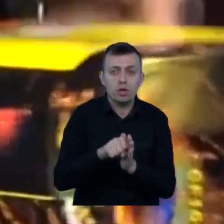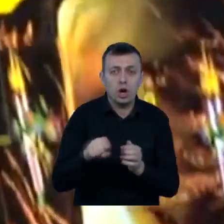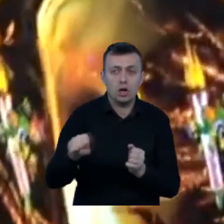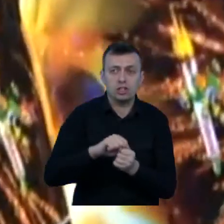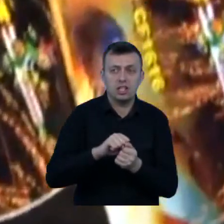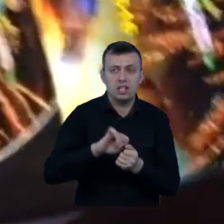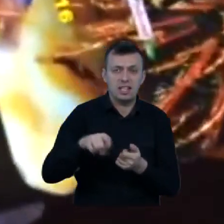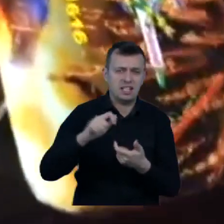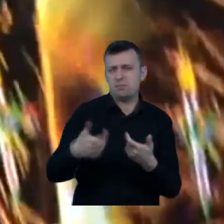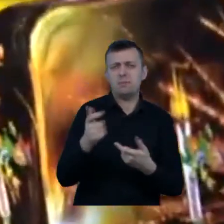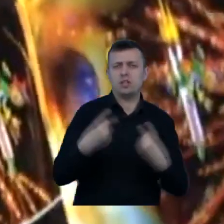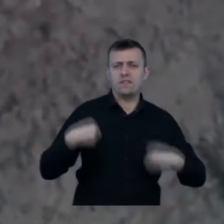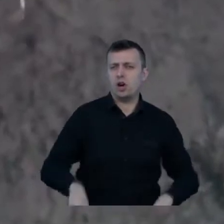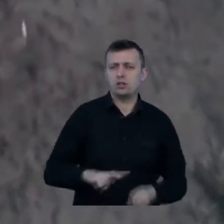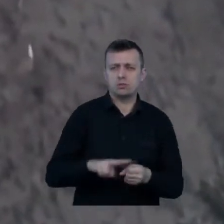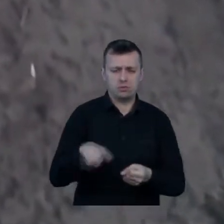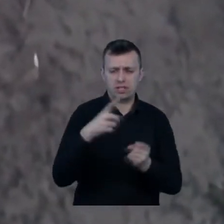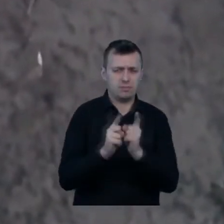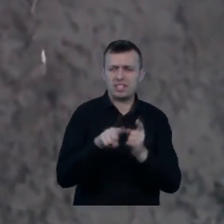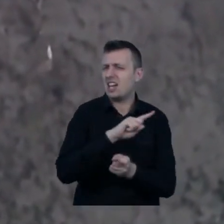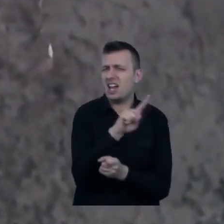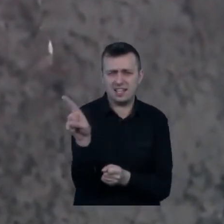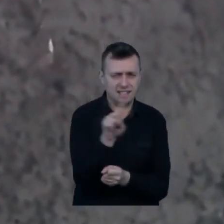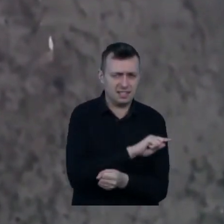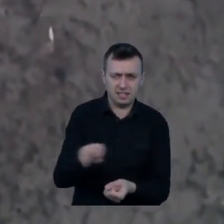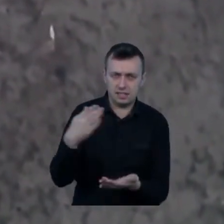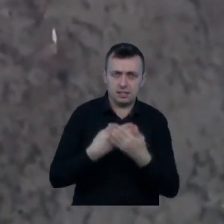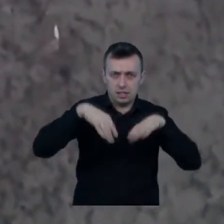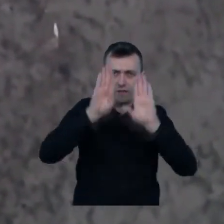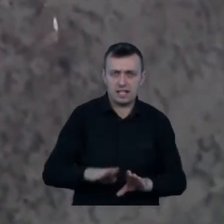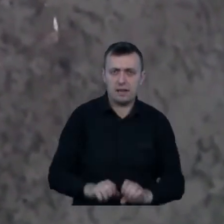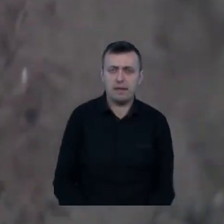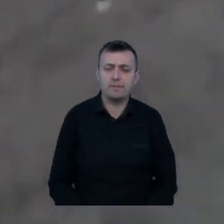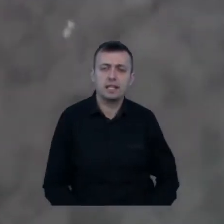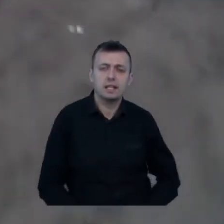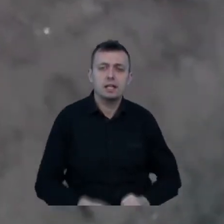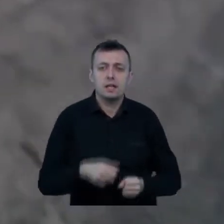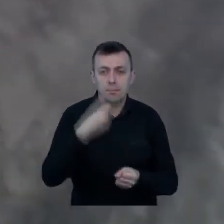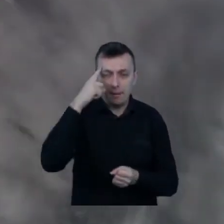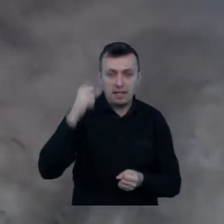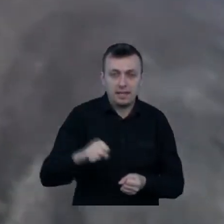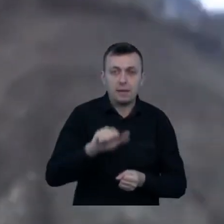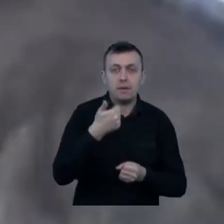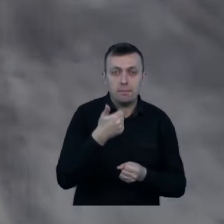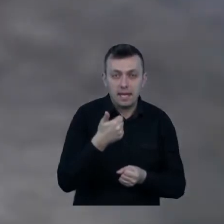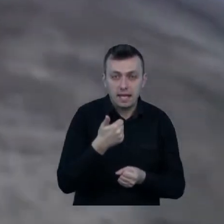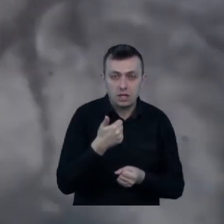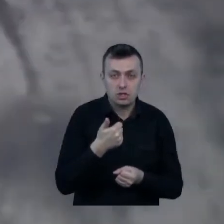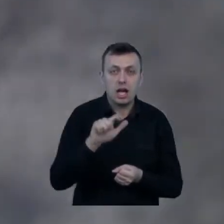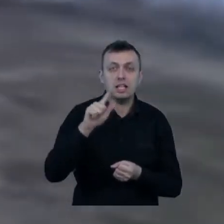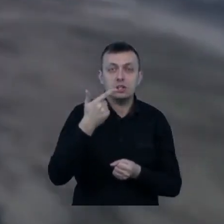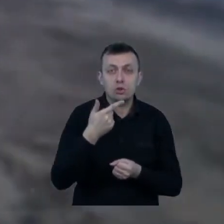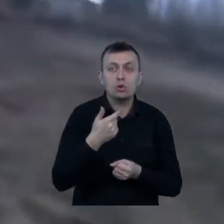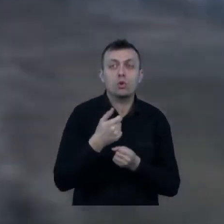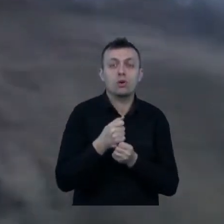Sprawdźmy odznakowanie wyrobów pirotechnicznych. Do amatorskich pokazów używamy tylko fajerwerków oznaczonych jako klasa 1 i 2, ponieważ